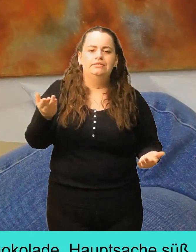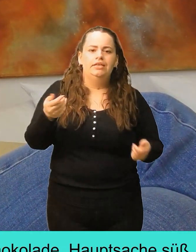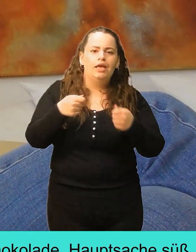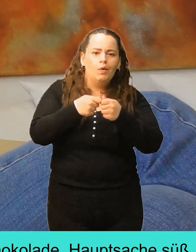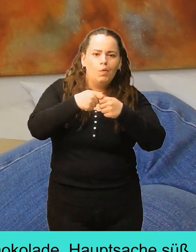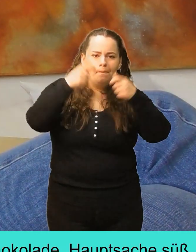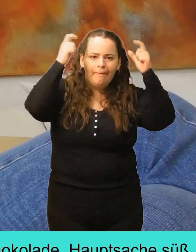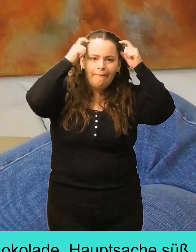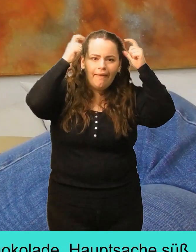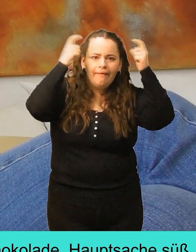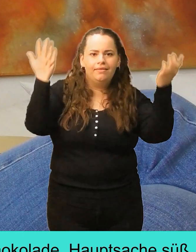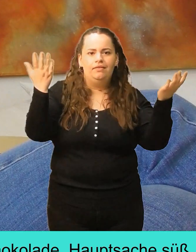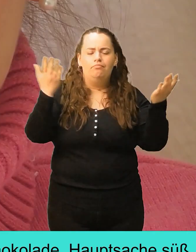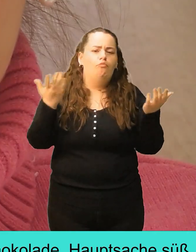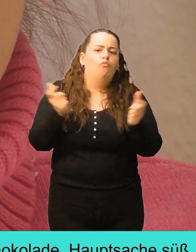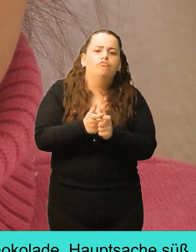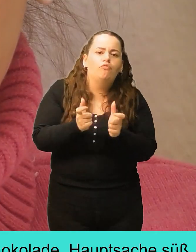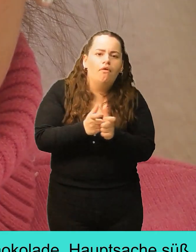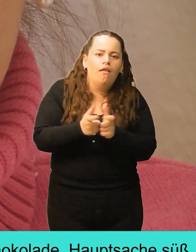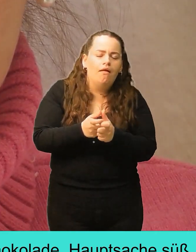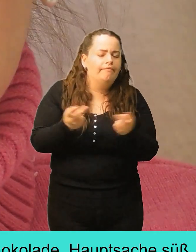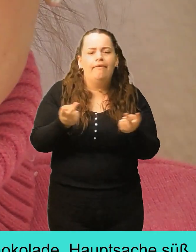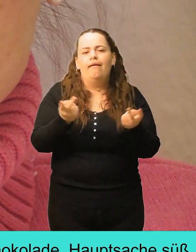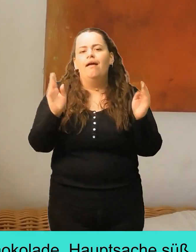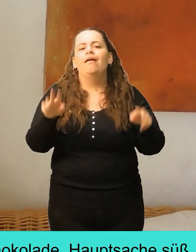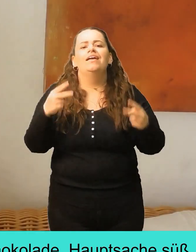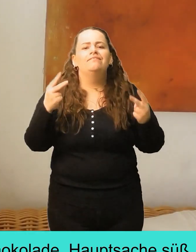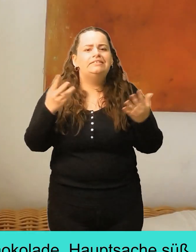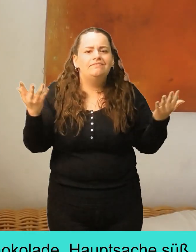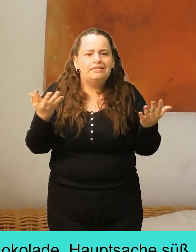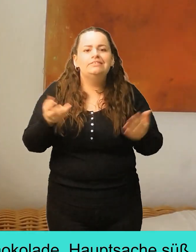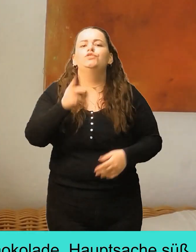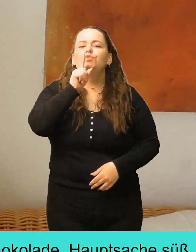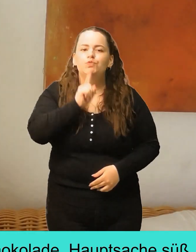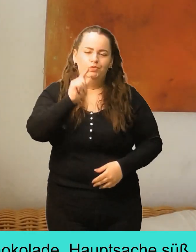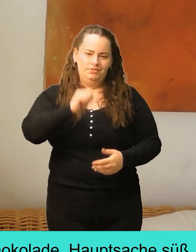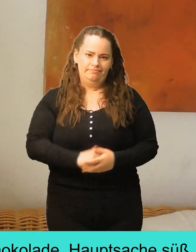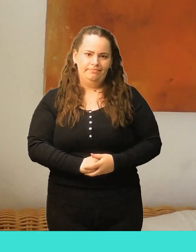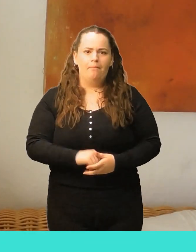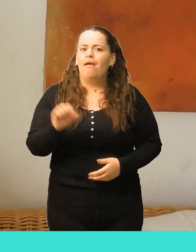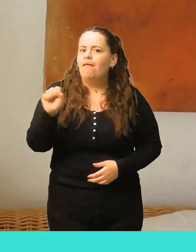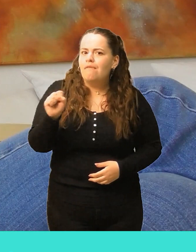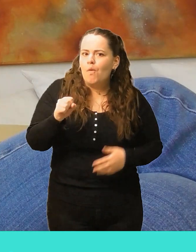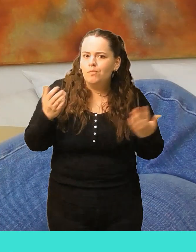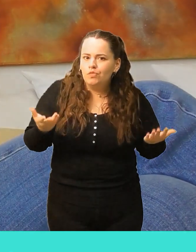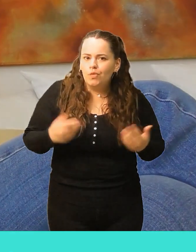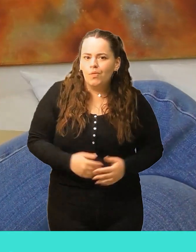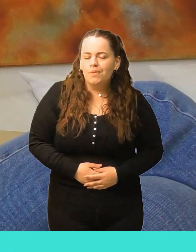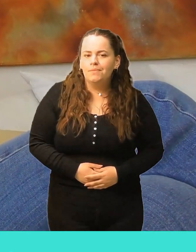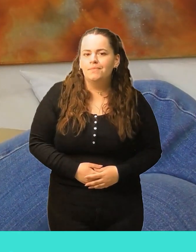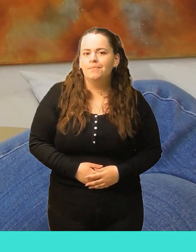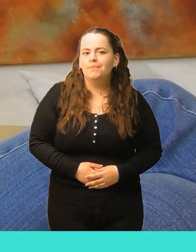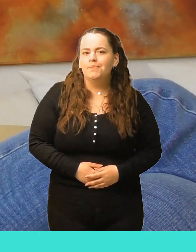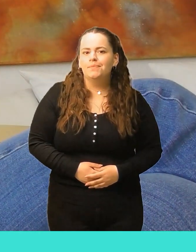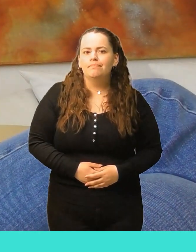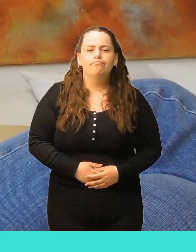Kekse, Gummibärchen oder Schokolade. Hauptsache süß. Warum